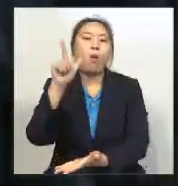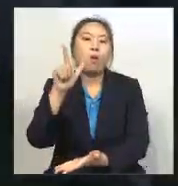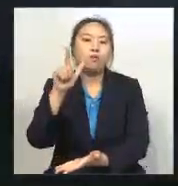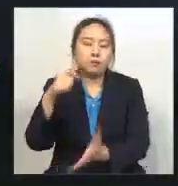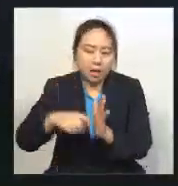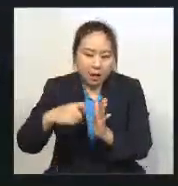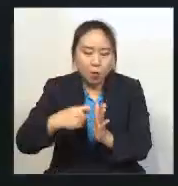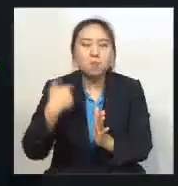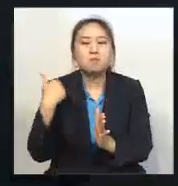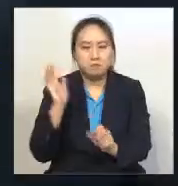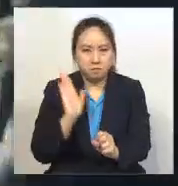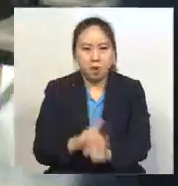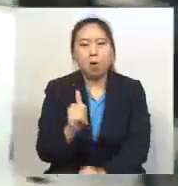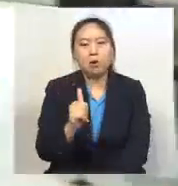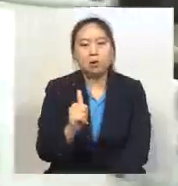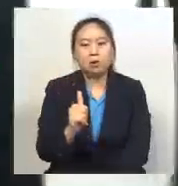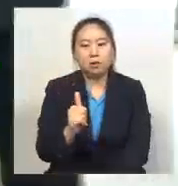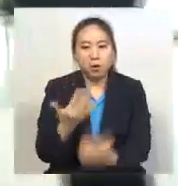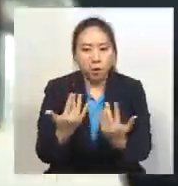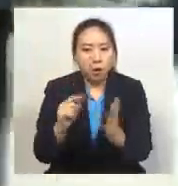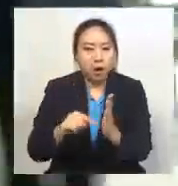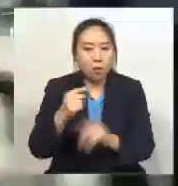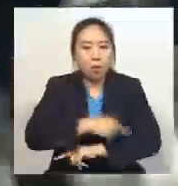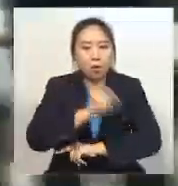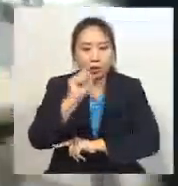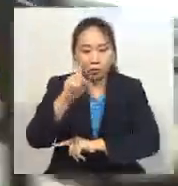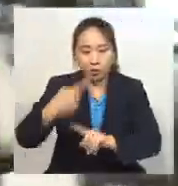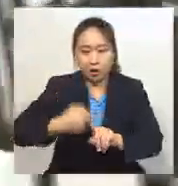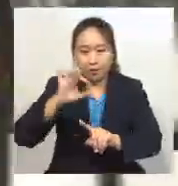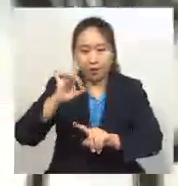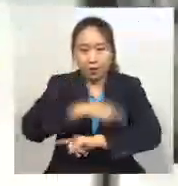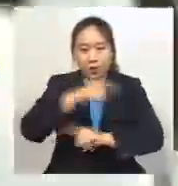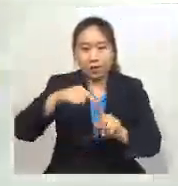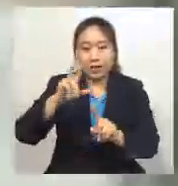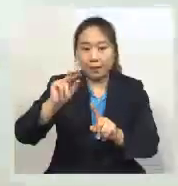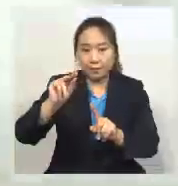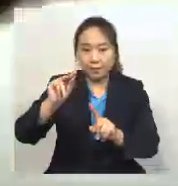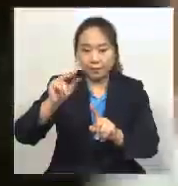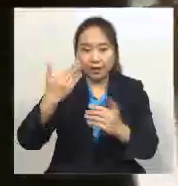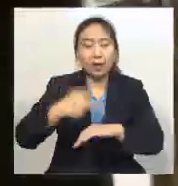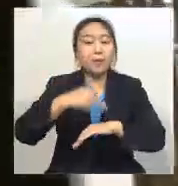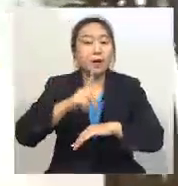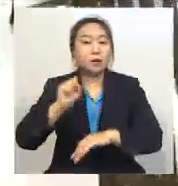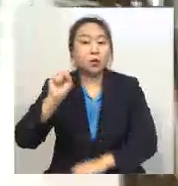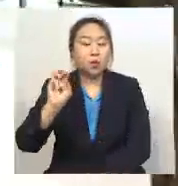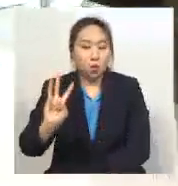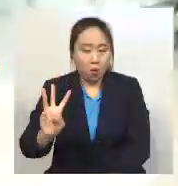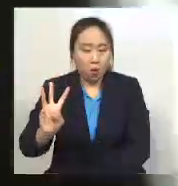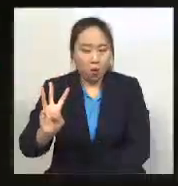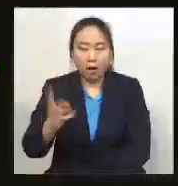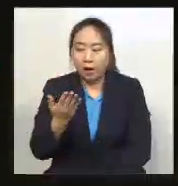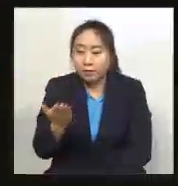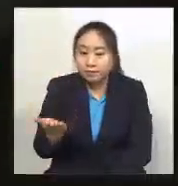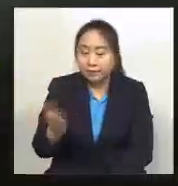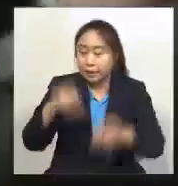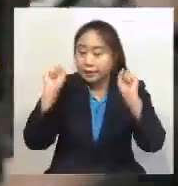ะก็มีเหตุผลเพียงพอซึ่งจะมีผลในวันศุกร์ที่30สิงหาคมขณะที่ประธานวุฒิสภาก็เคารพการตัด